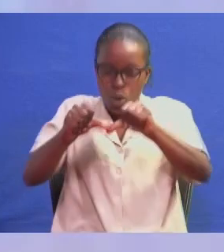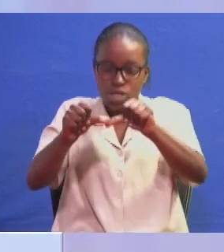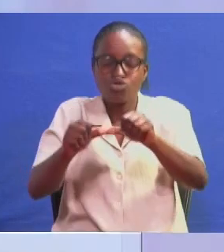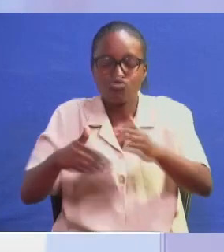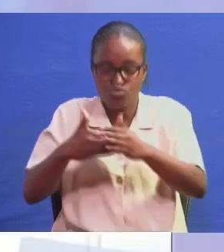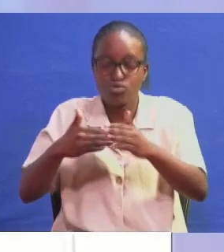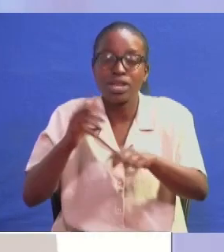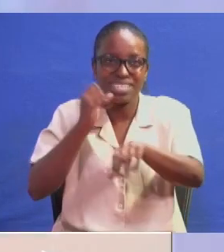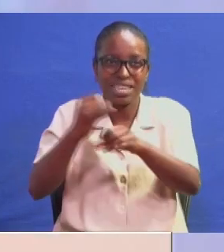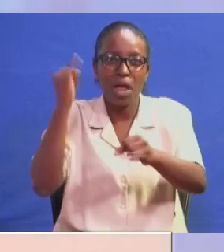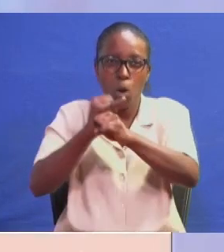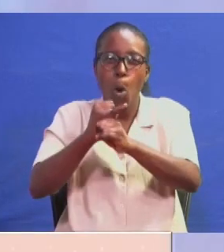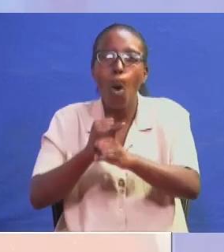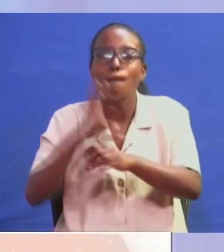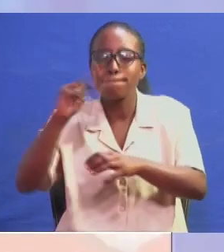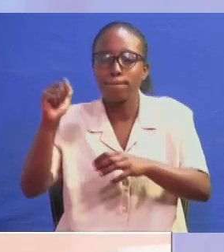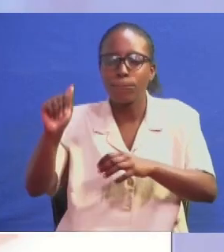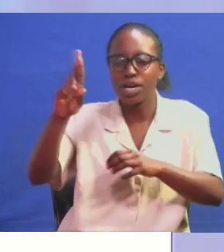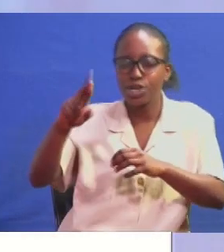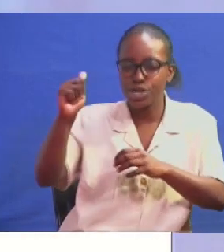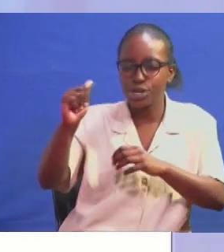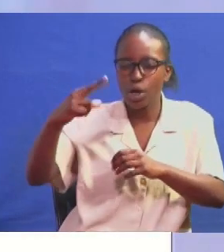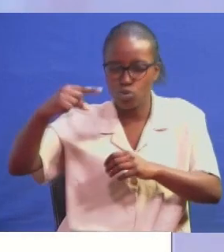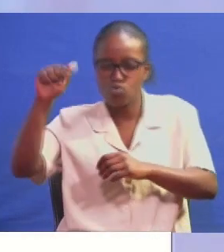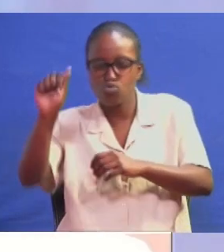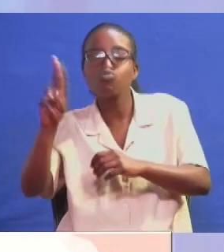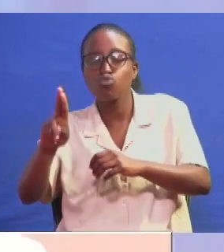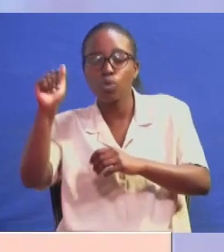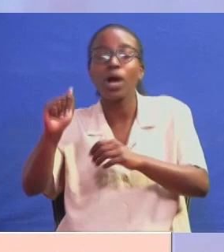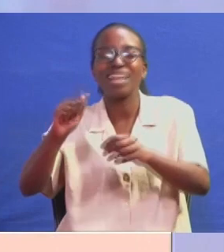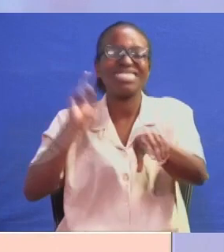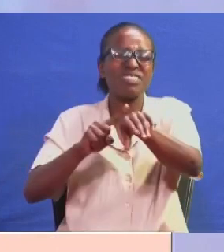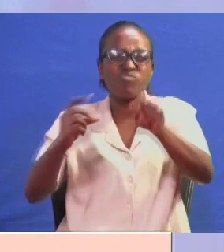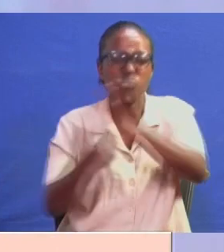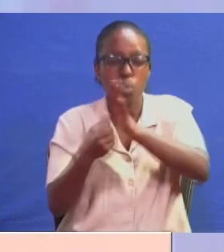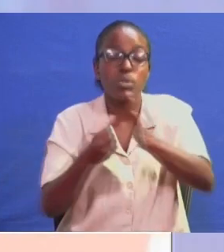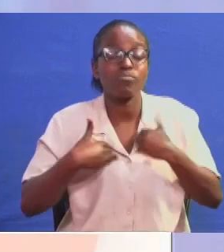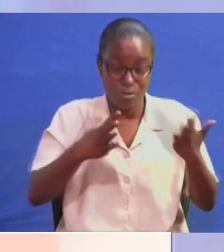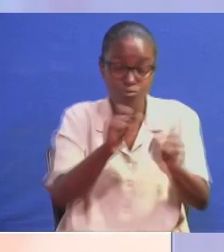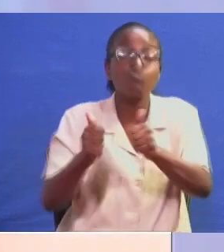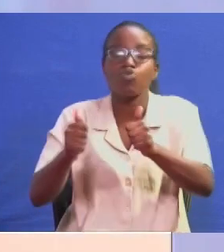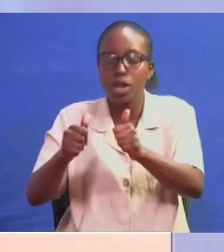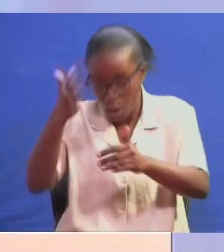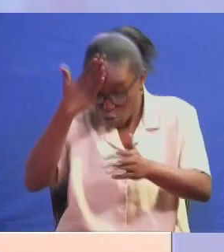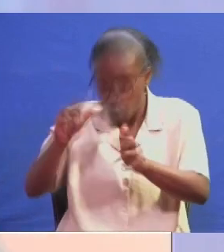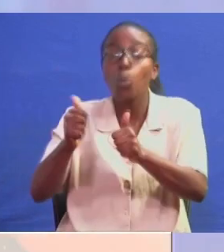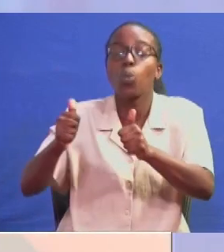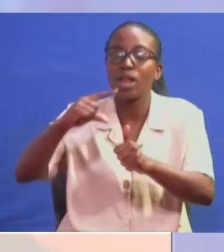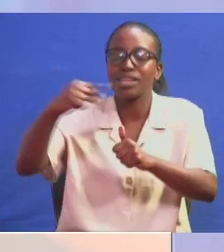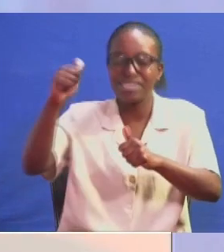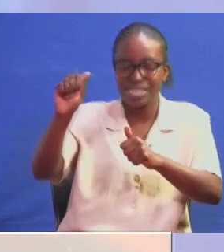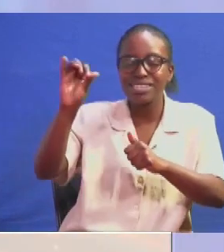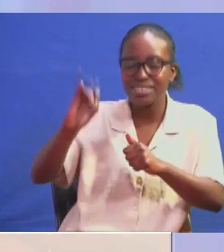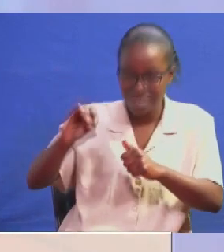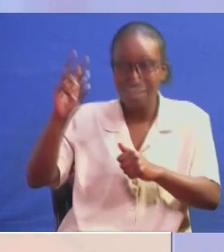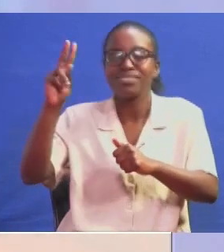Wakazi wa Maragua wamekuwa wakihangaishwa kutokana na kikundi kinachojulikana kama jamii ya Nginda ambayo imekuwa ikiharibu mashine